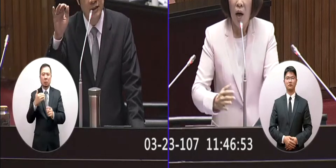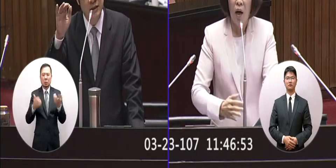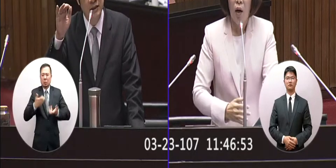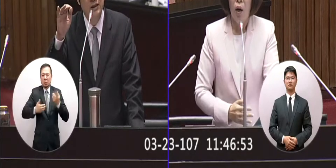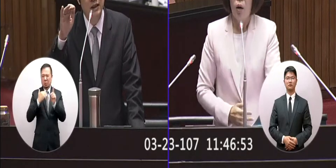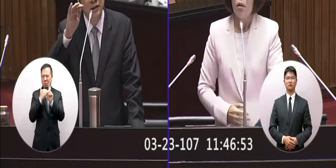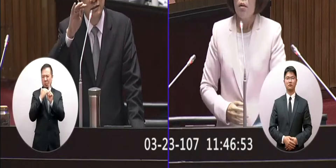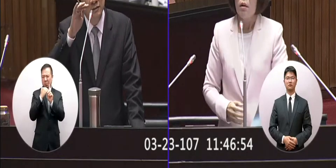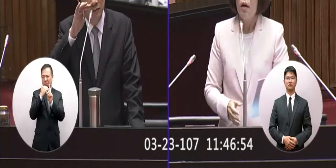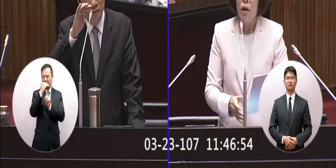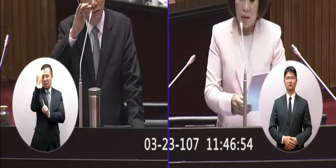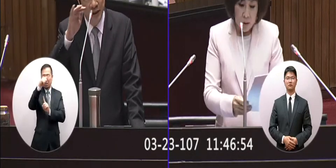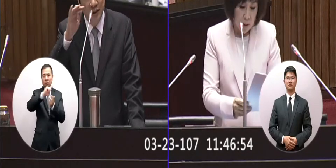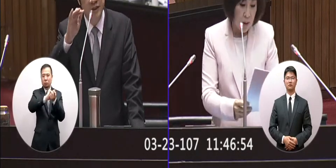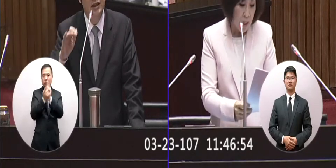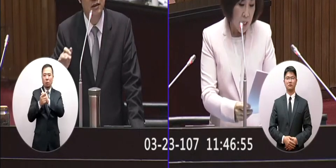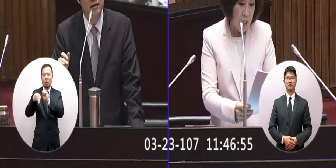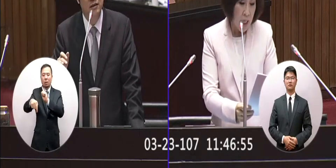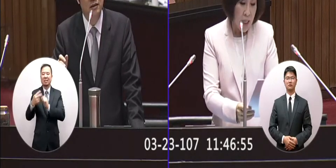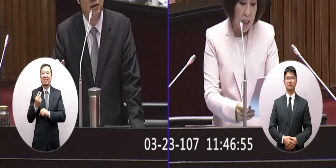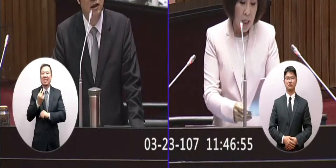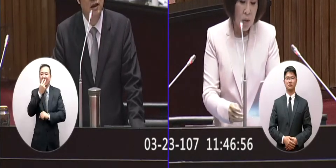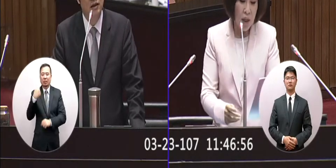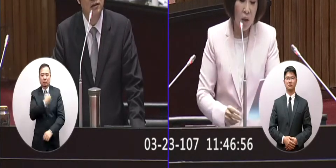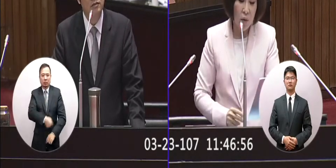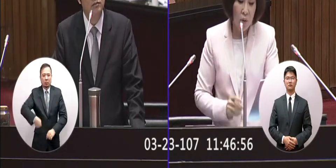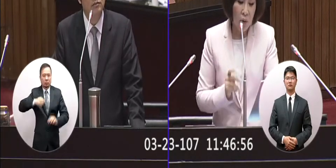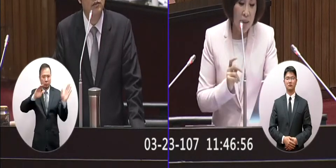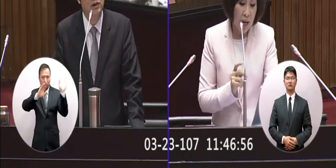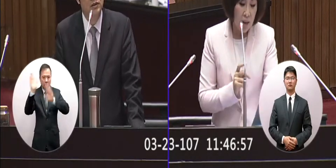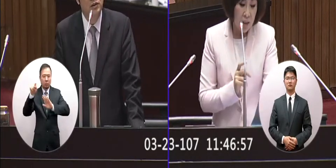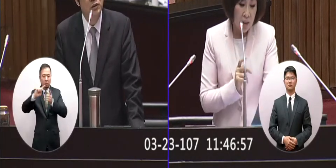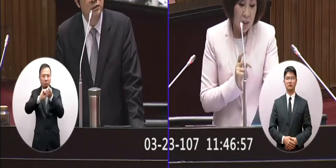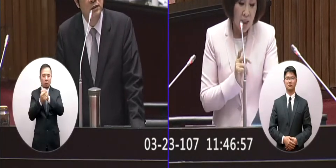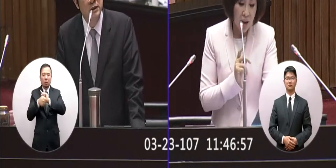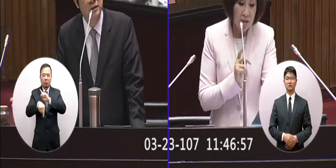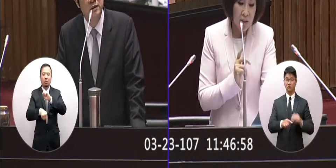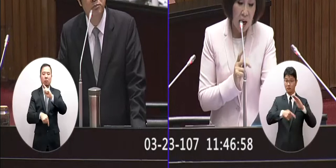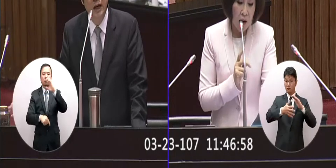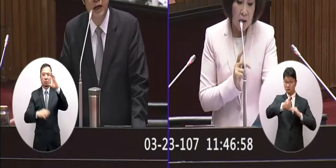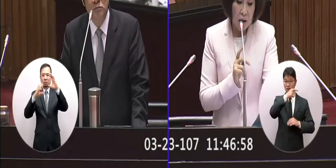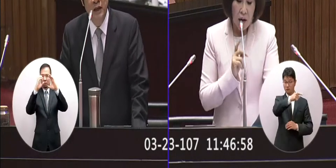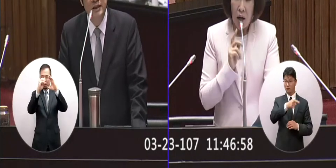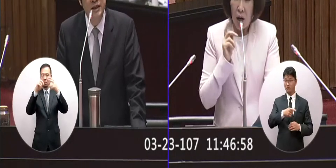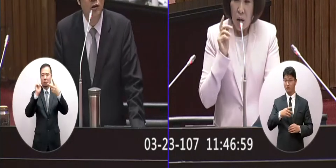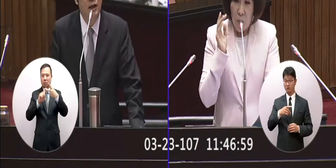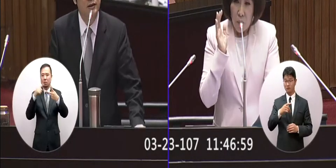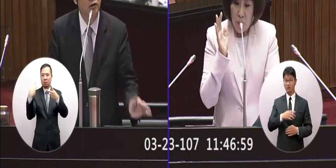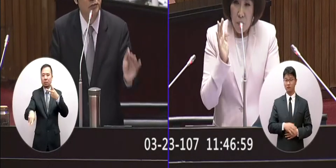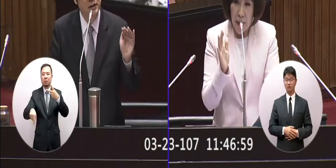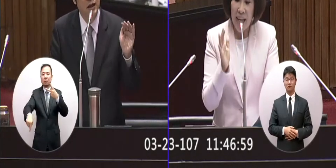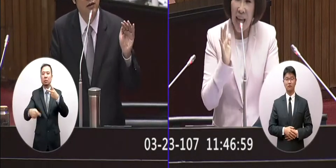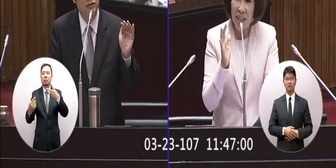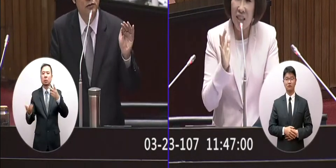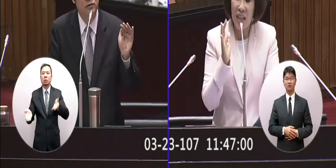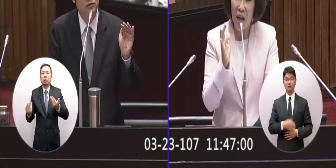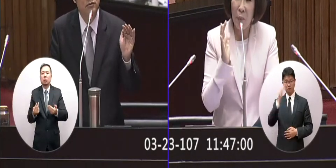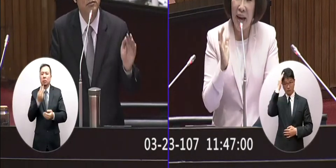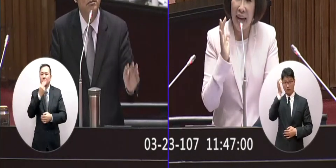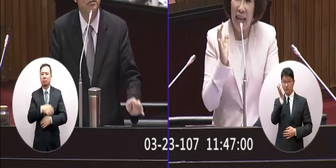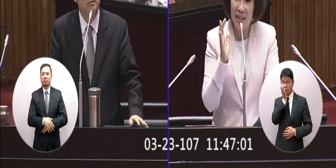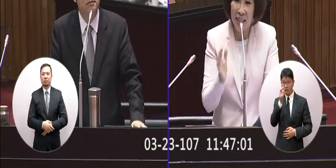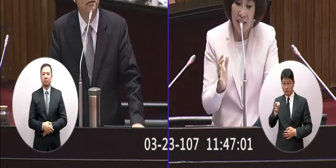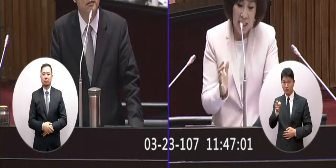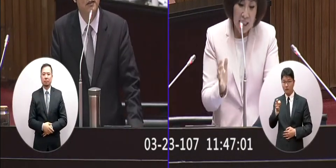化碳跟氢气。 所以院长， 就是说 你要知道， 煤气化之后喷到 煤炭是